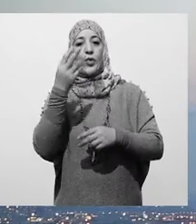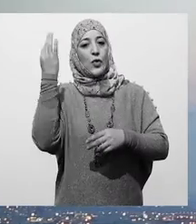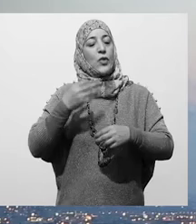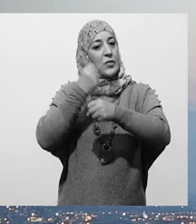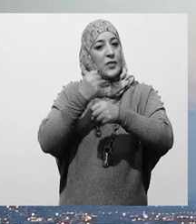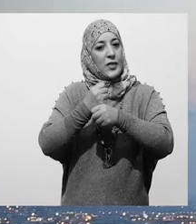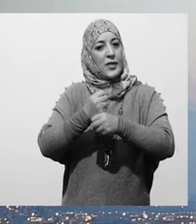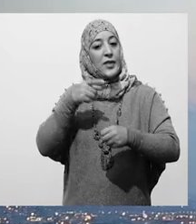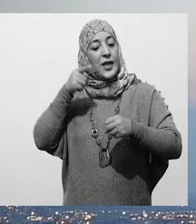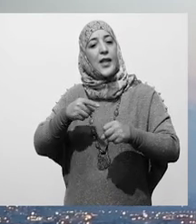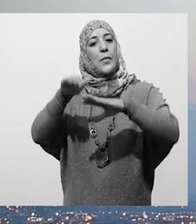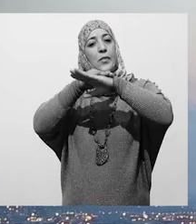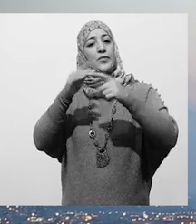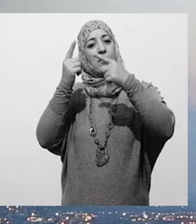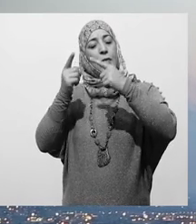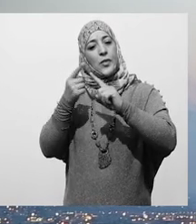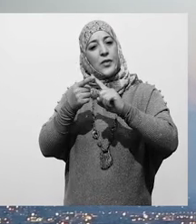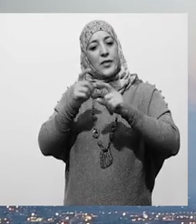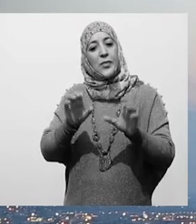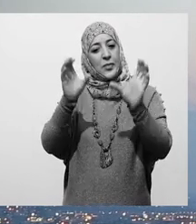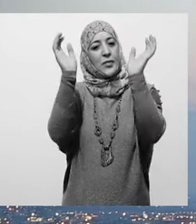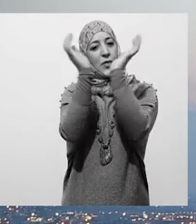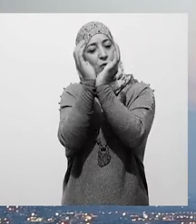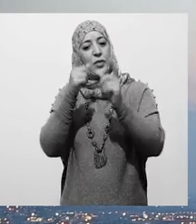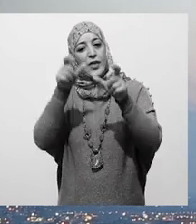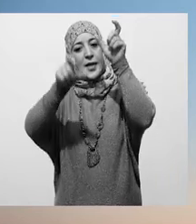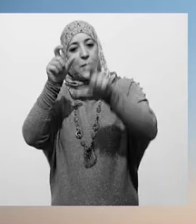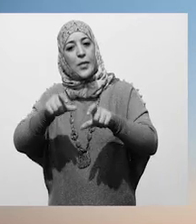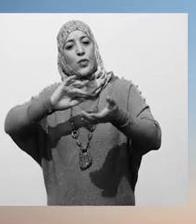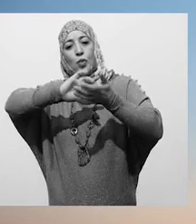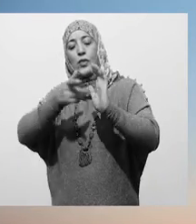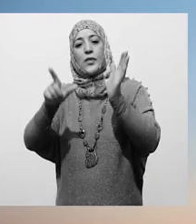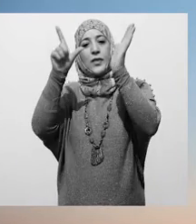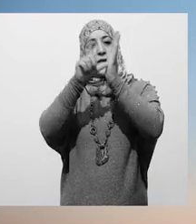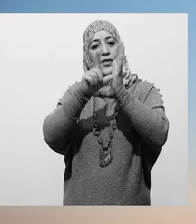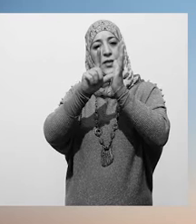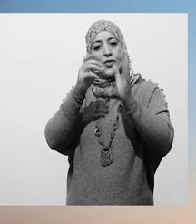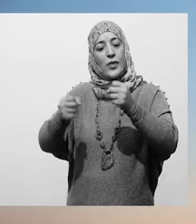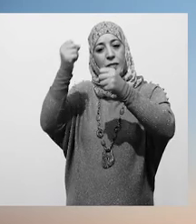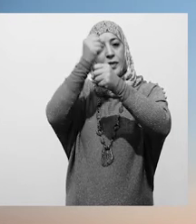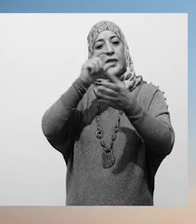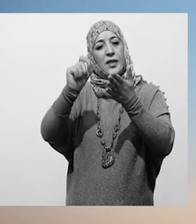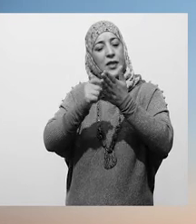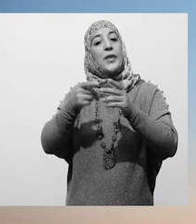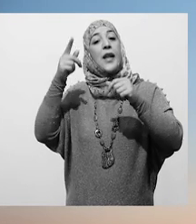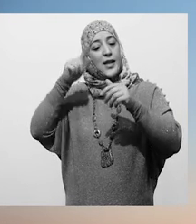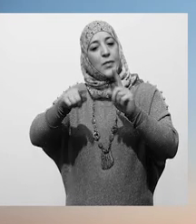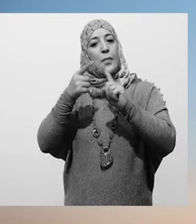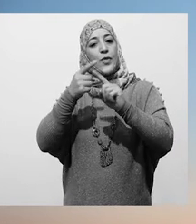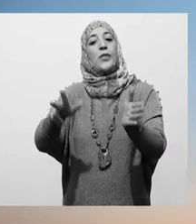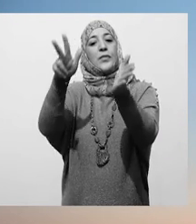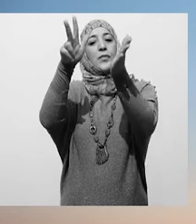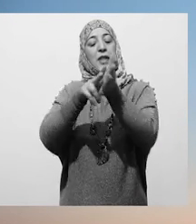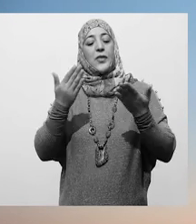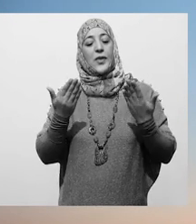cela va se répercuter sur la société, sur les citoyens pour que toutes les lois et tout ce qui est écrit sur le papier soient appliqués